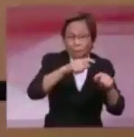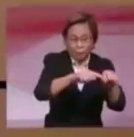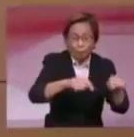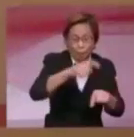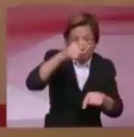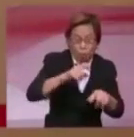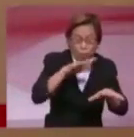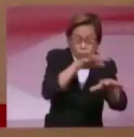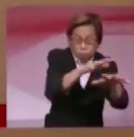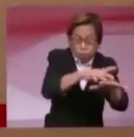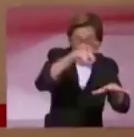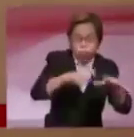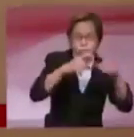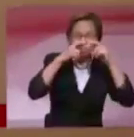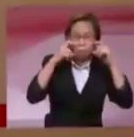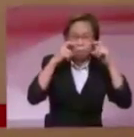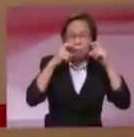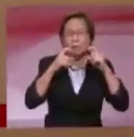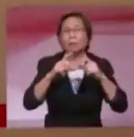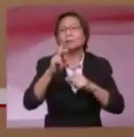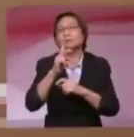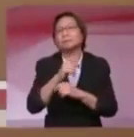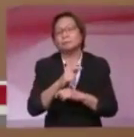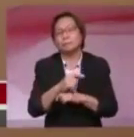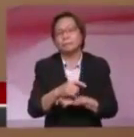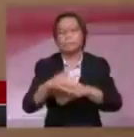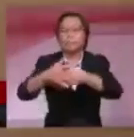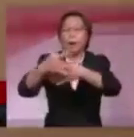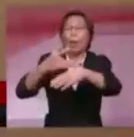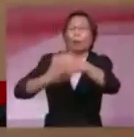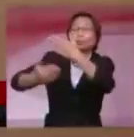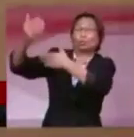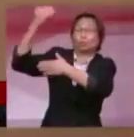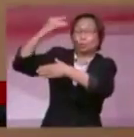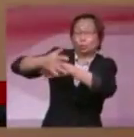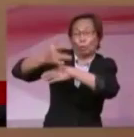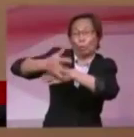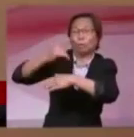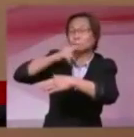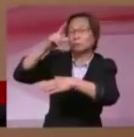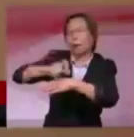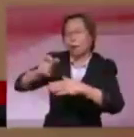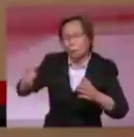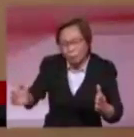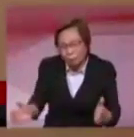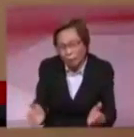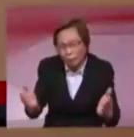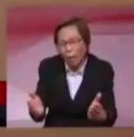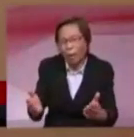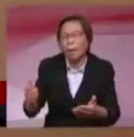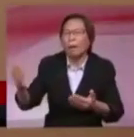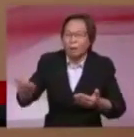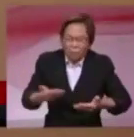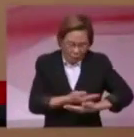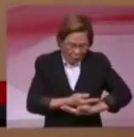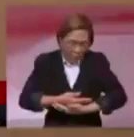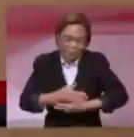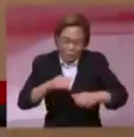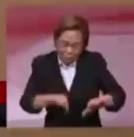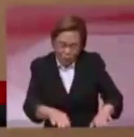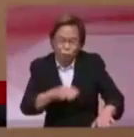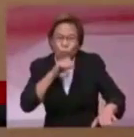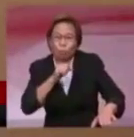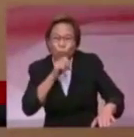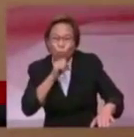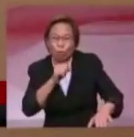daya kedua tidak digalakkan di pedawa lebih sedangkan the tidak menggalakkan membawa anak-anak kecil